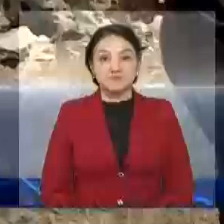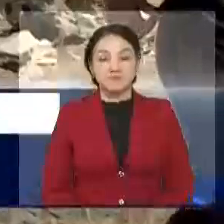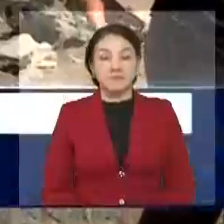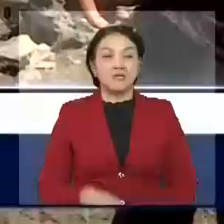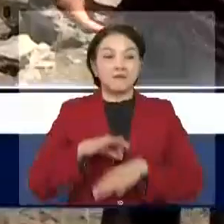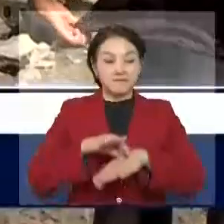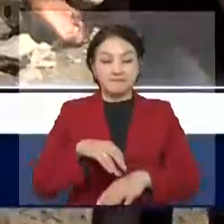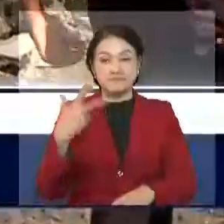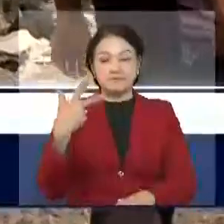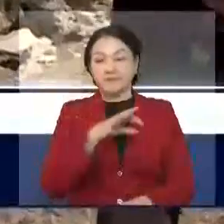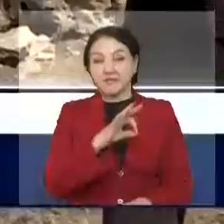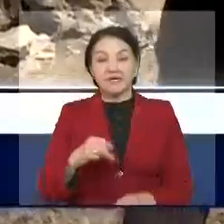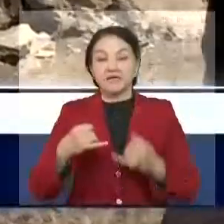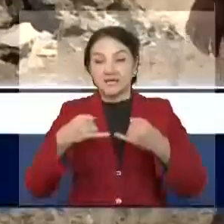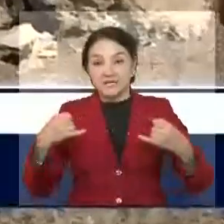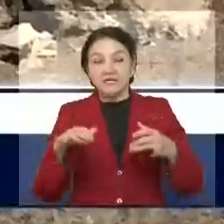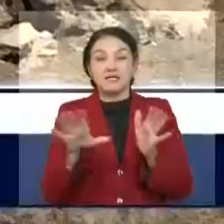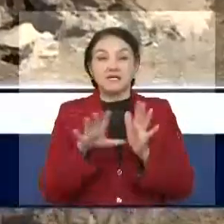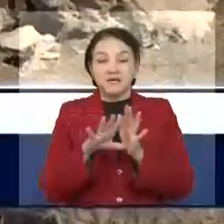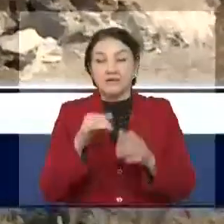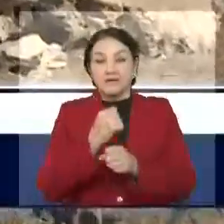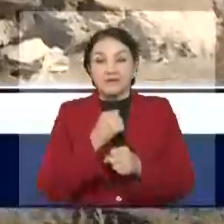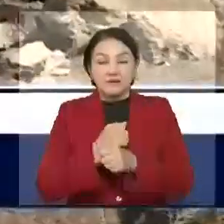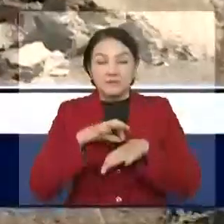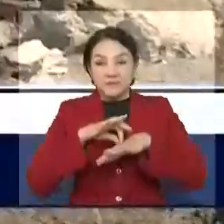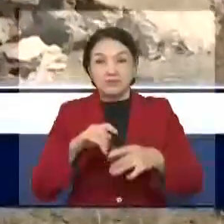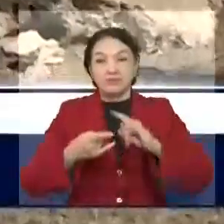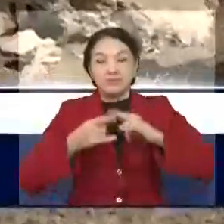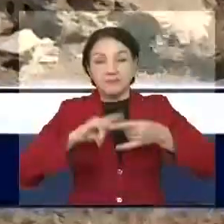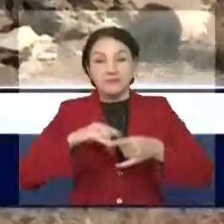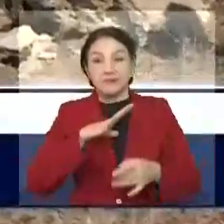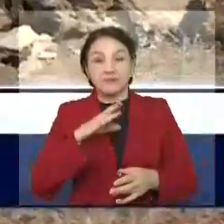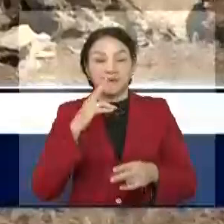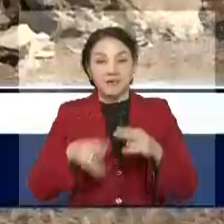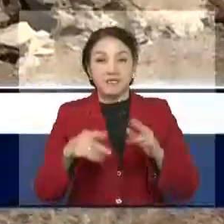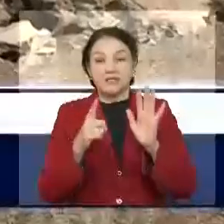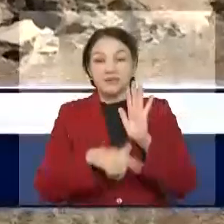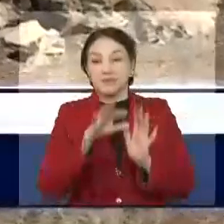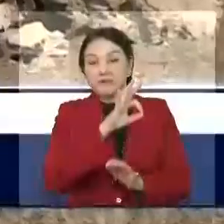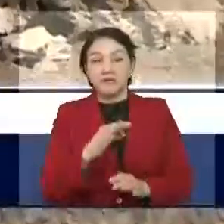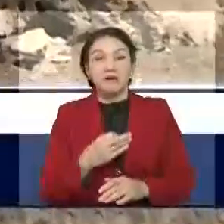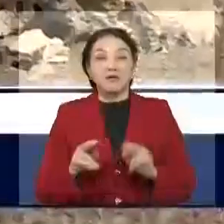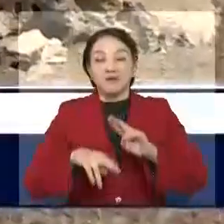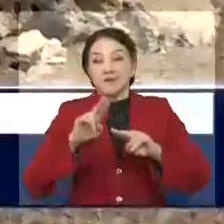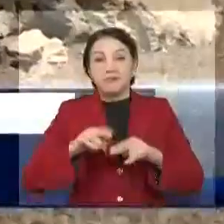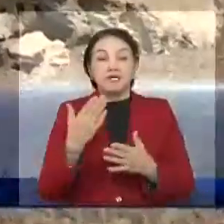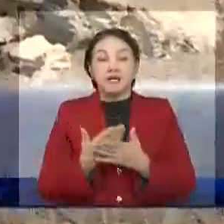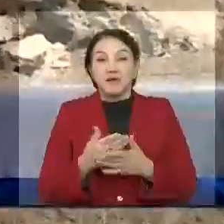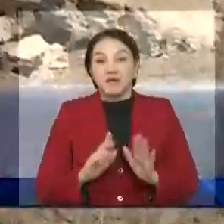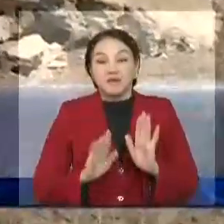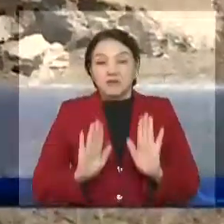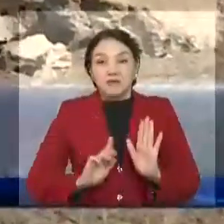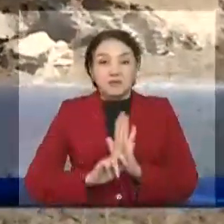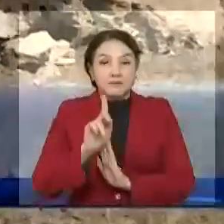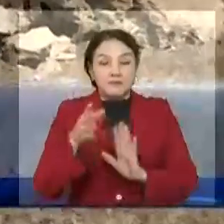Уже проведено 30% сети электроснабжения. Работы по укладке кирпича были завершены на 70%. Строительство канализационных сетей только